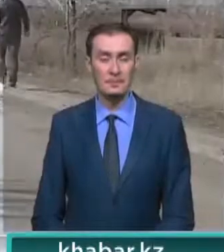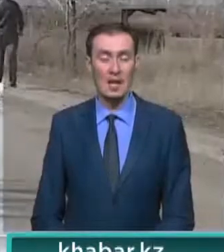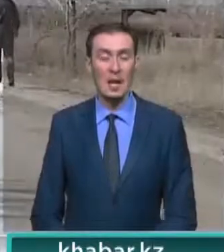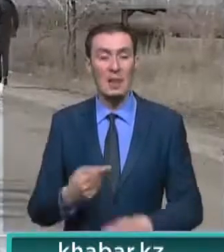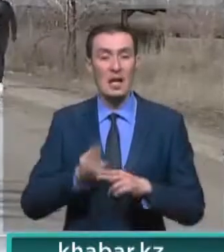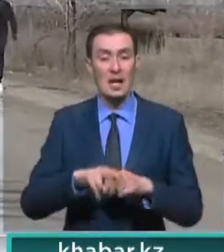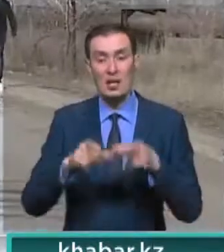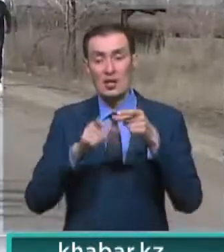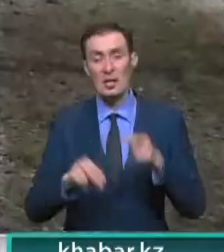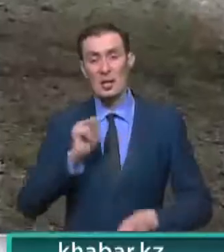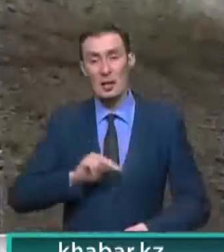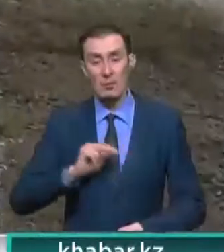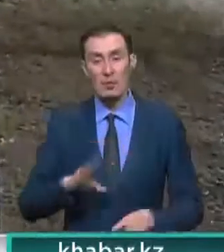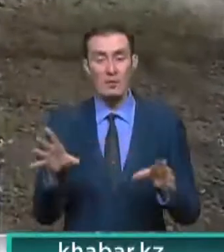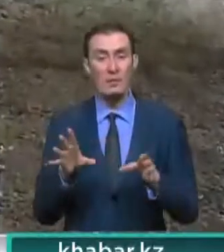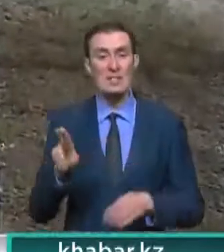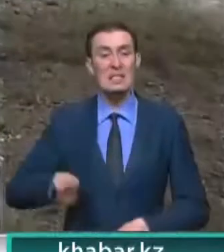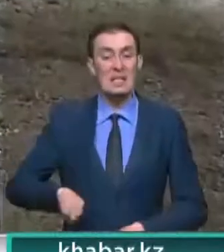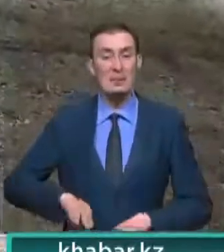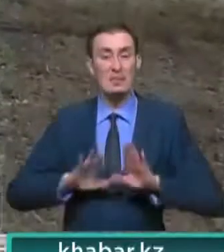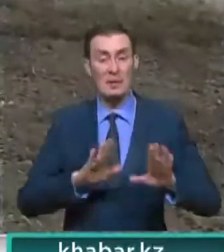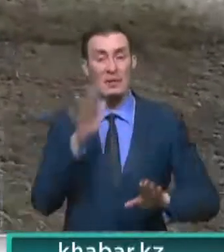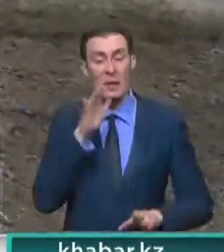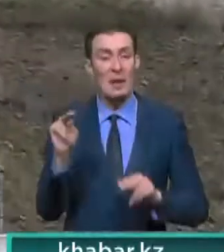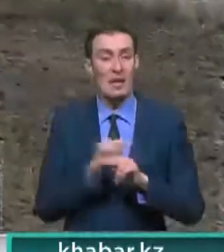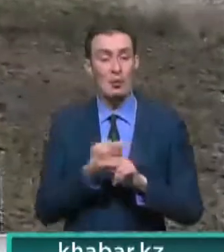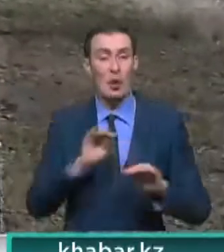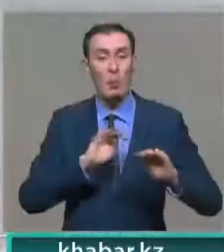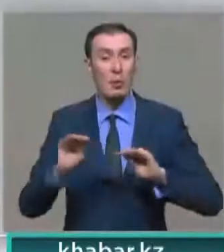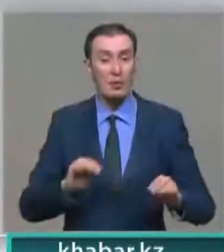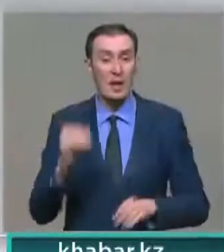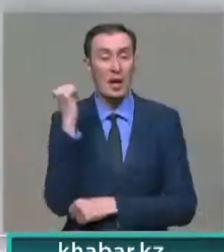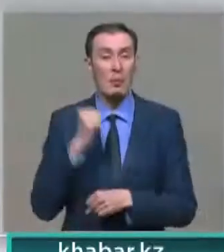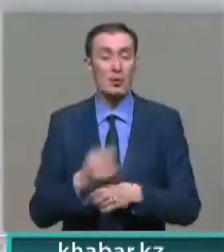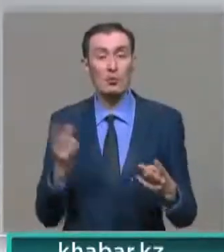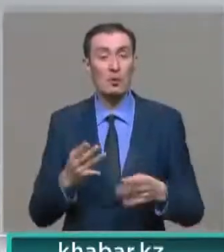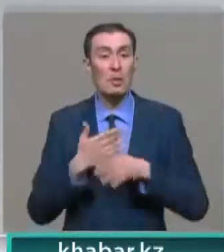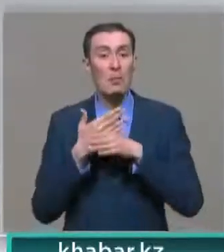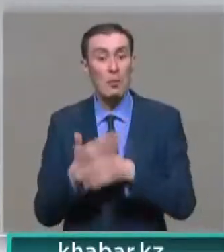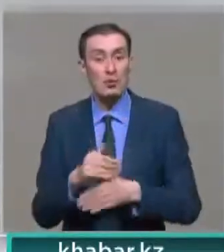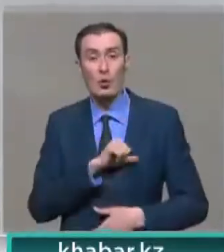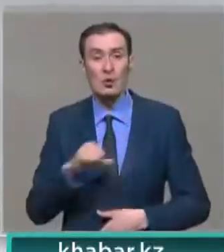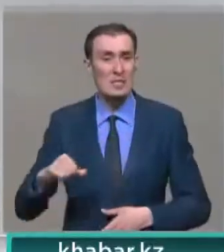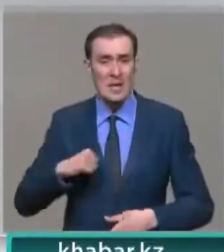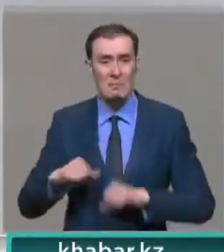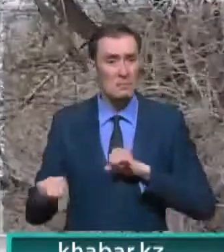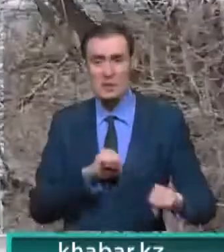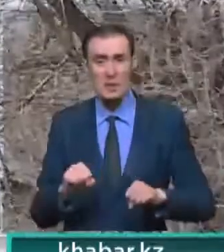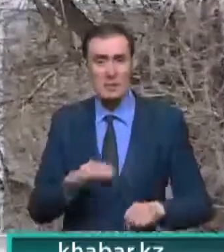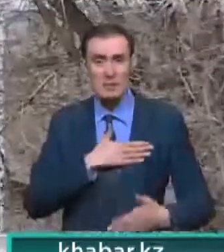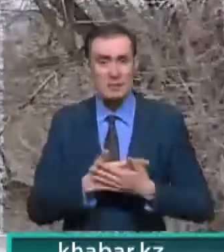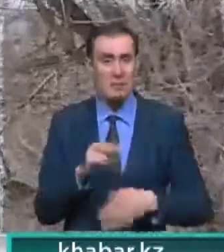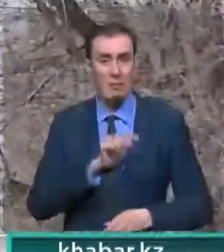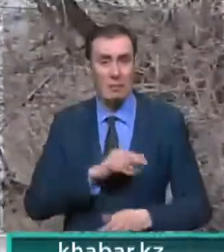На этой шахте Иван Тирик работал заместителем директора, но когда во время ремонта оборудования рабочему понадобилась помощь, он, не раздумывая, взялся за